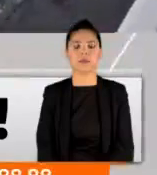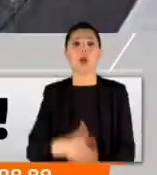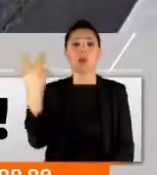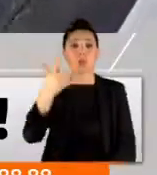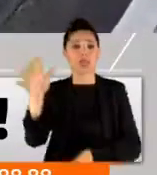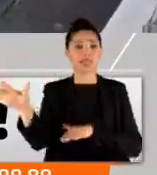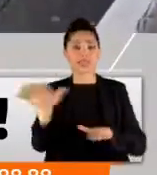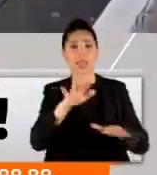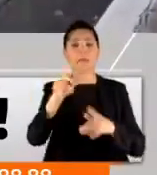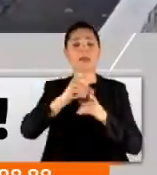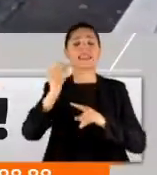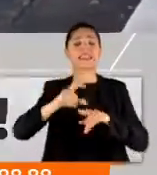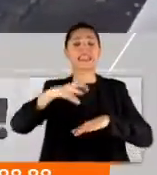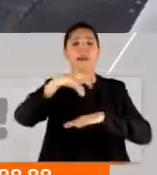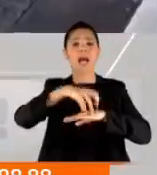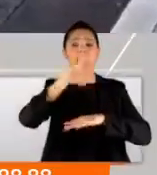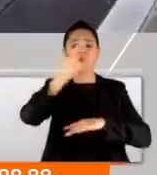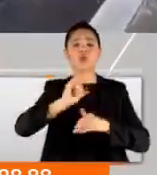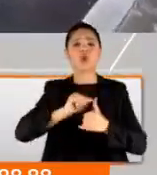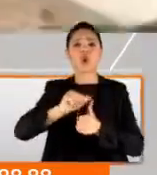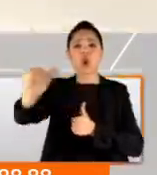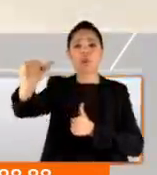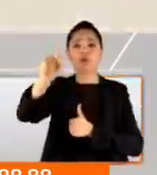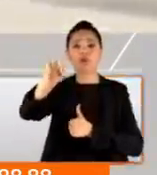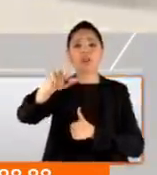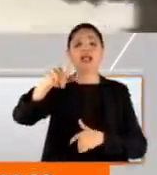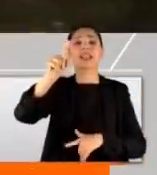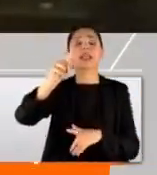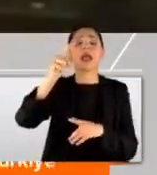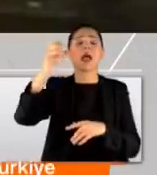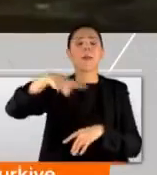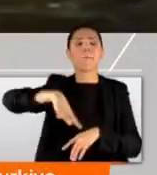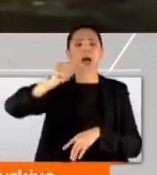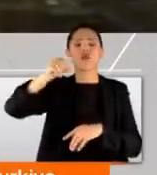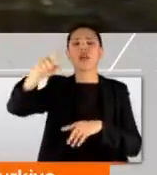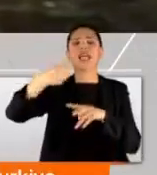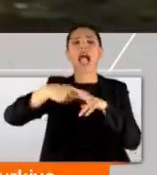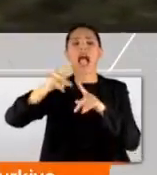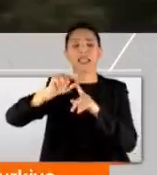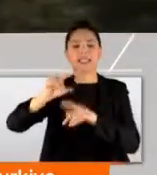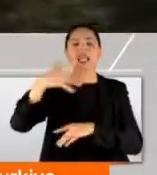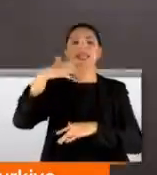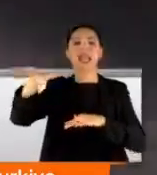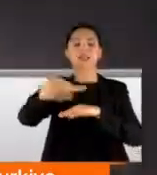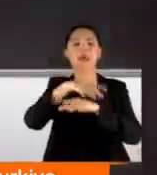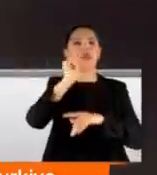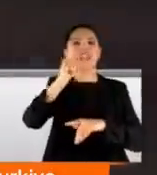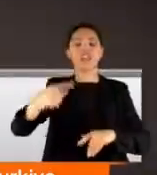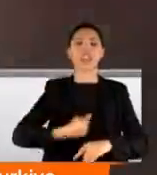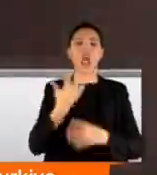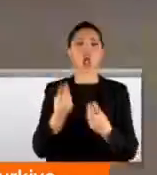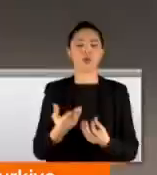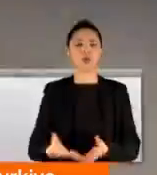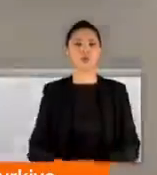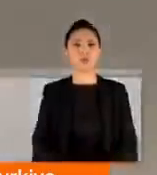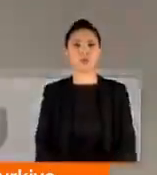Şiddetli deprem Sisam Adası'na 300 kilometre uzaklıktaki başkent Atina ve diğer sahil kentlerinde de hissedildi.